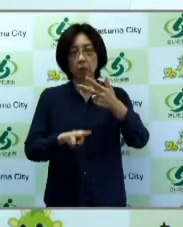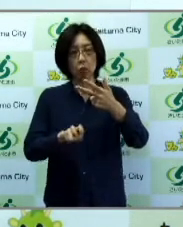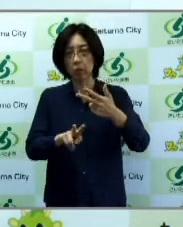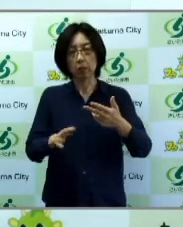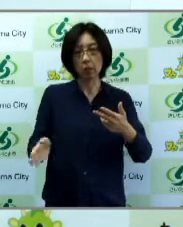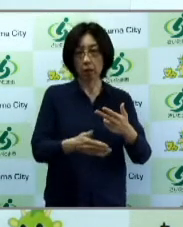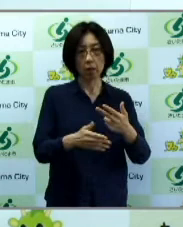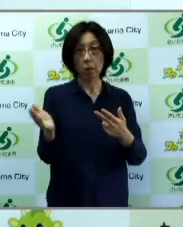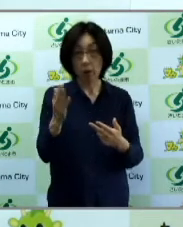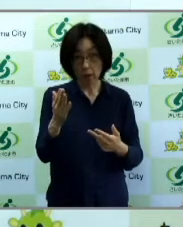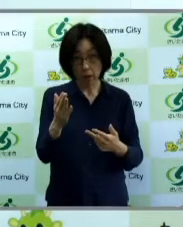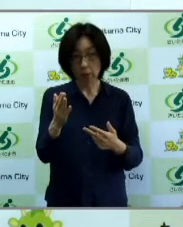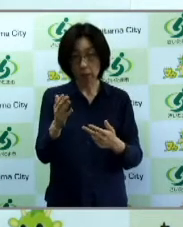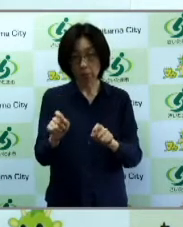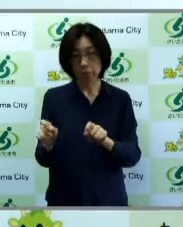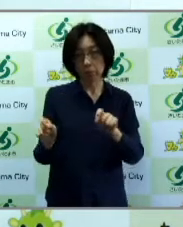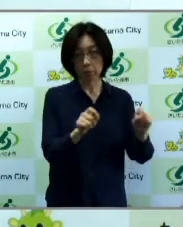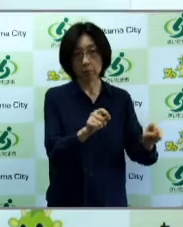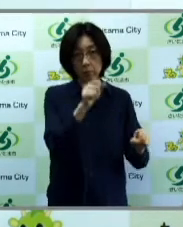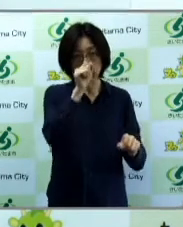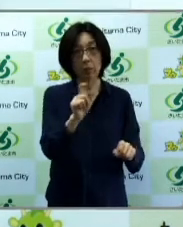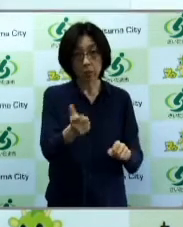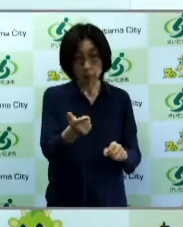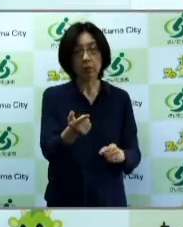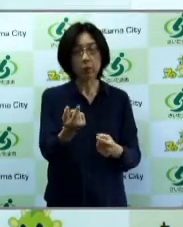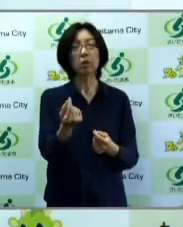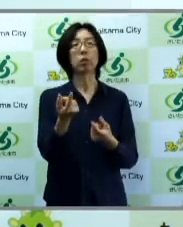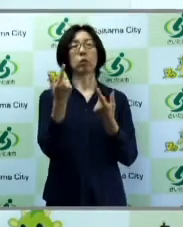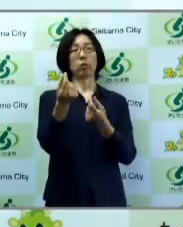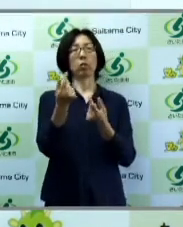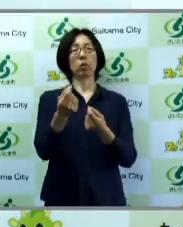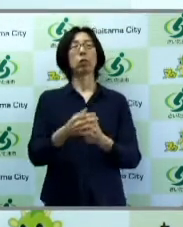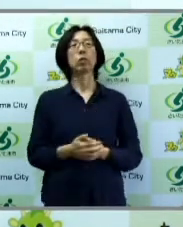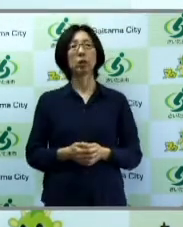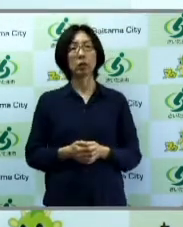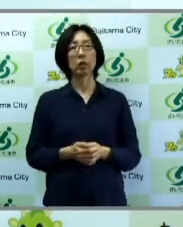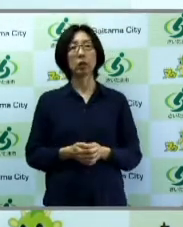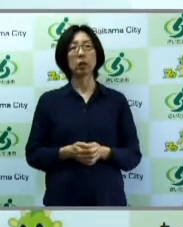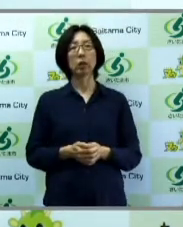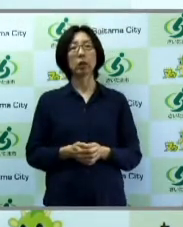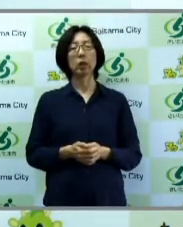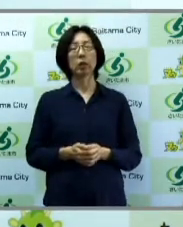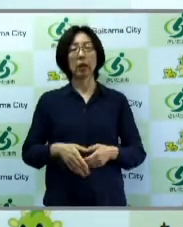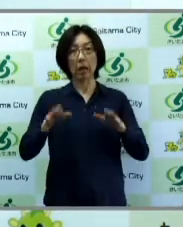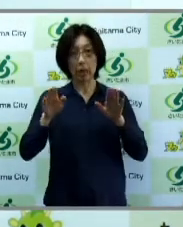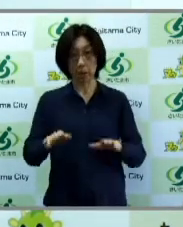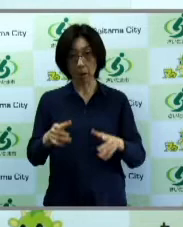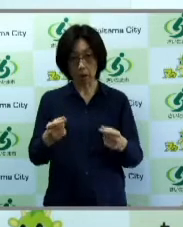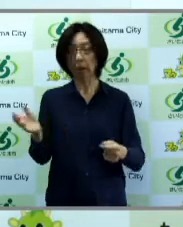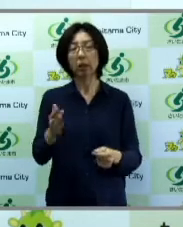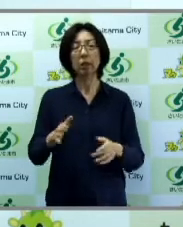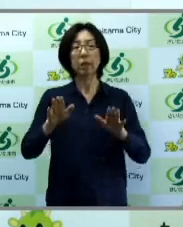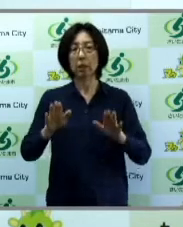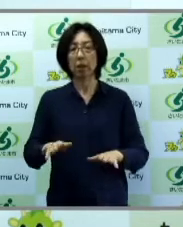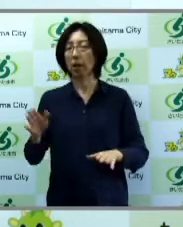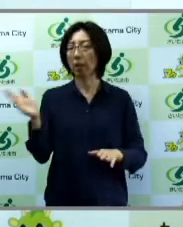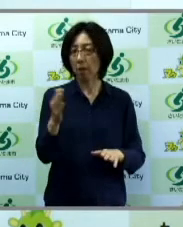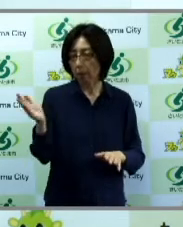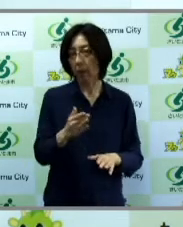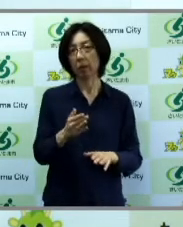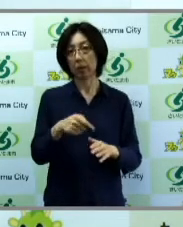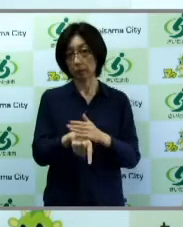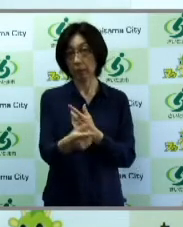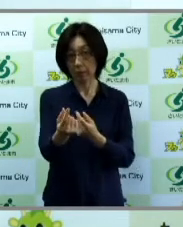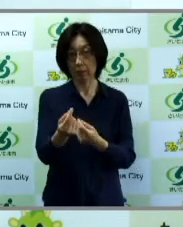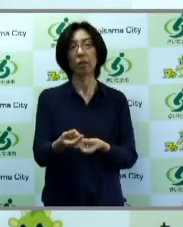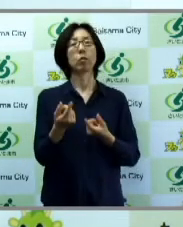ね、今はあまり適してないではないかというふうに思います。 じゃあ今だろうじゃなくて今じゃないというですね、はい、りました。